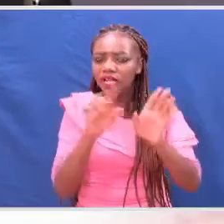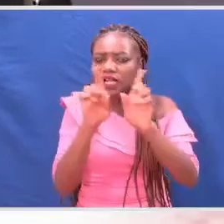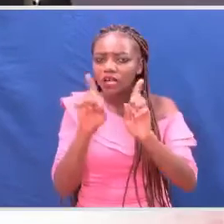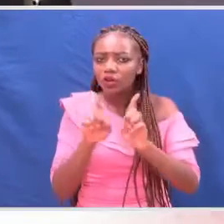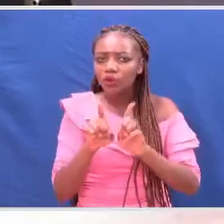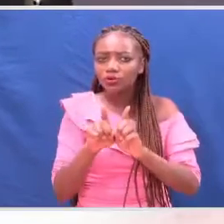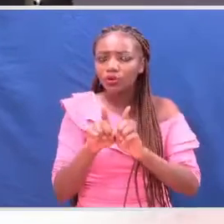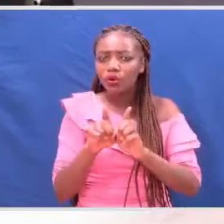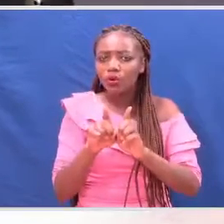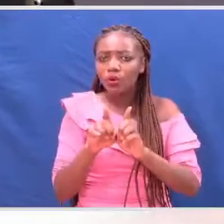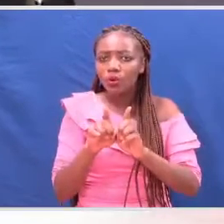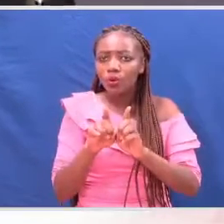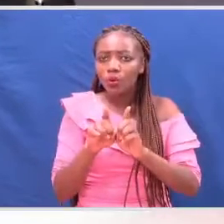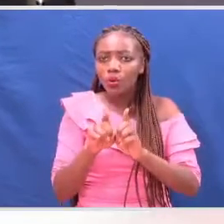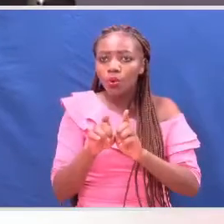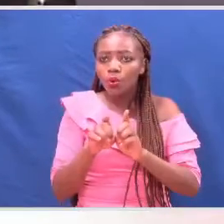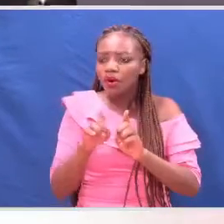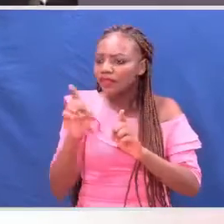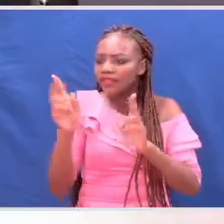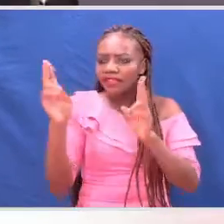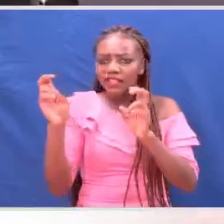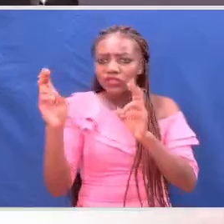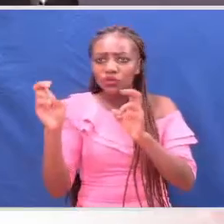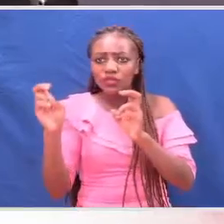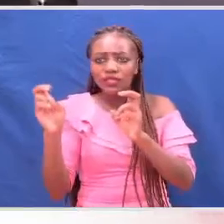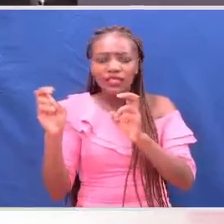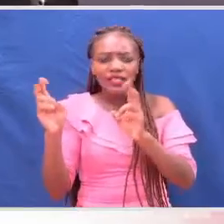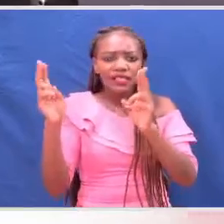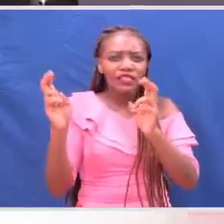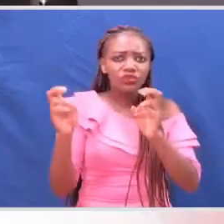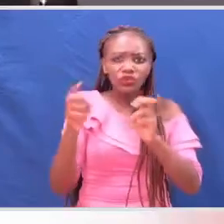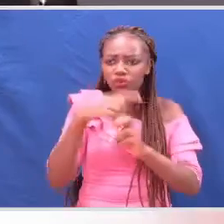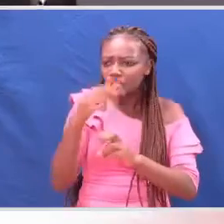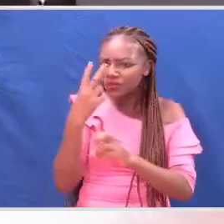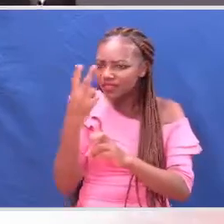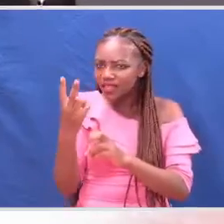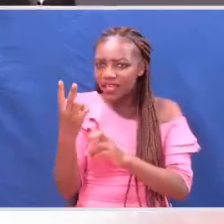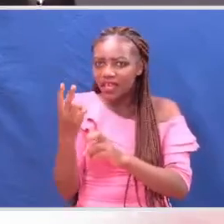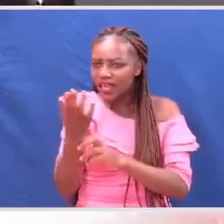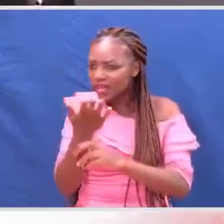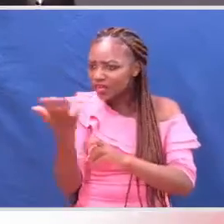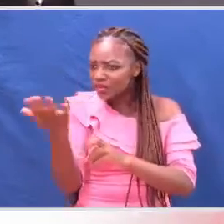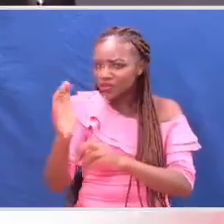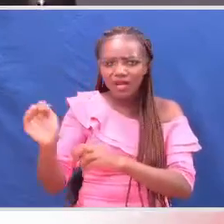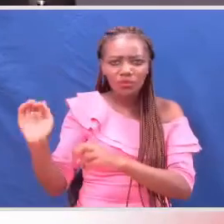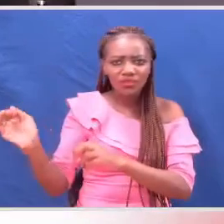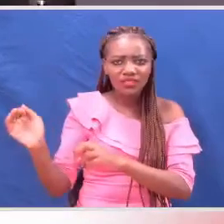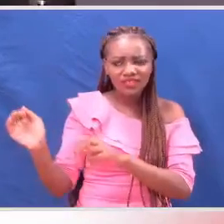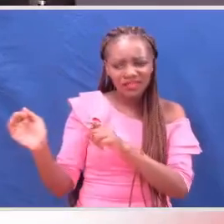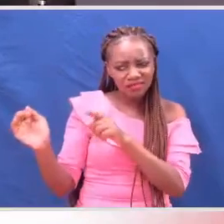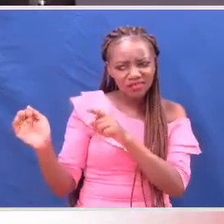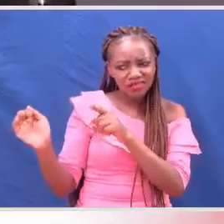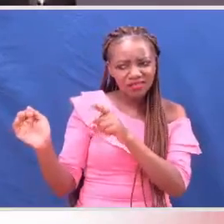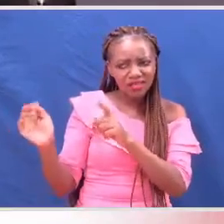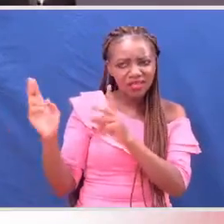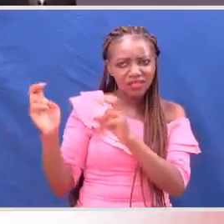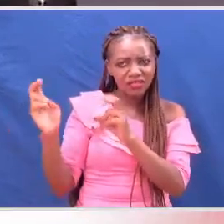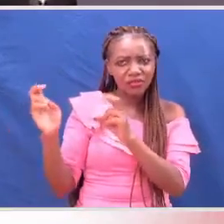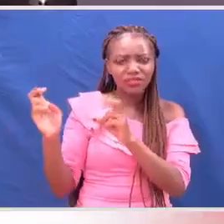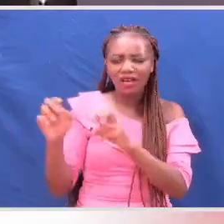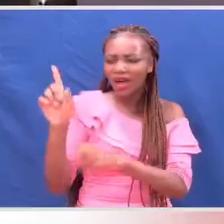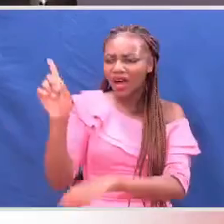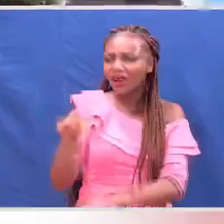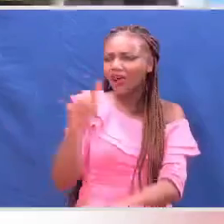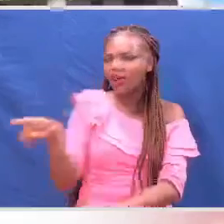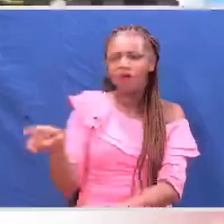disciplinary action, the dismissals, the sackings that we are seeing in those counties are null